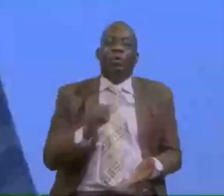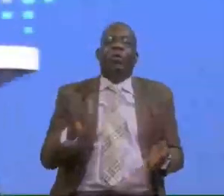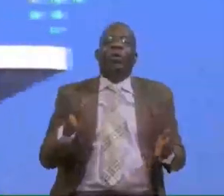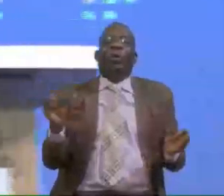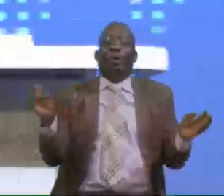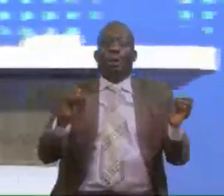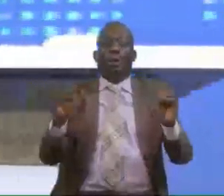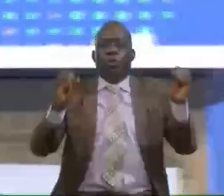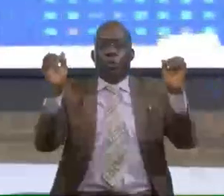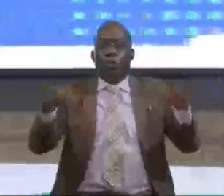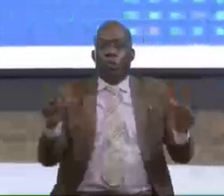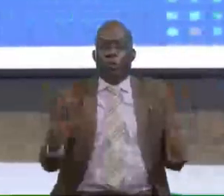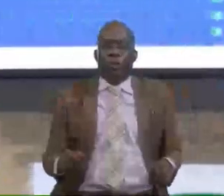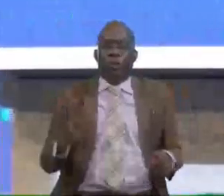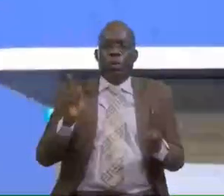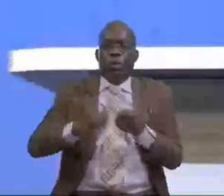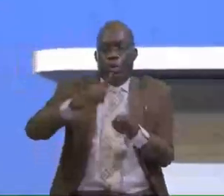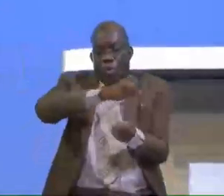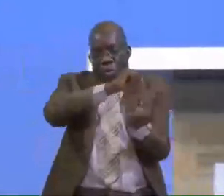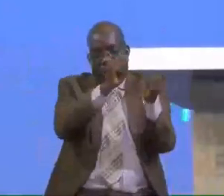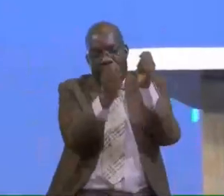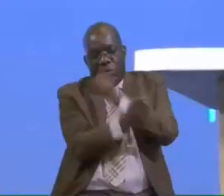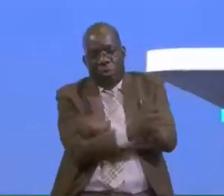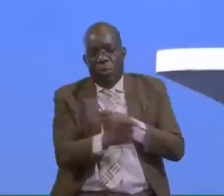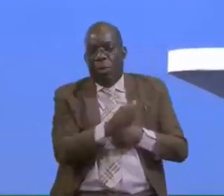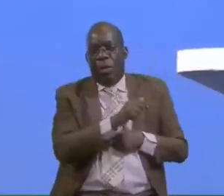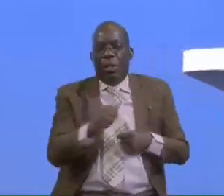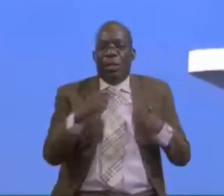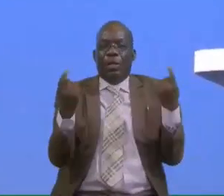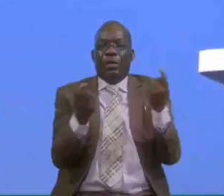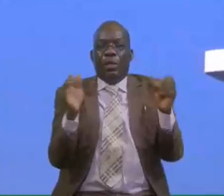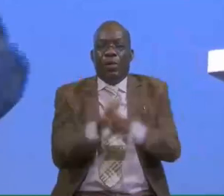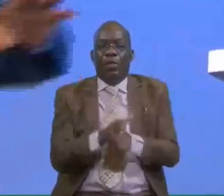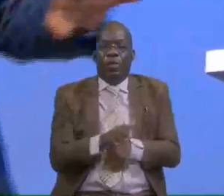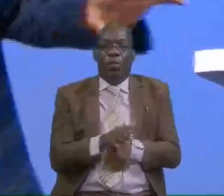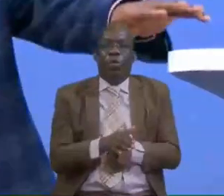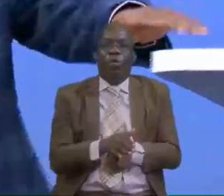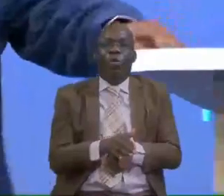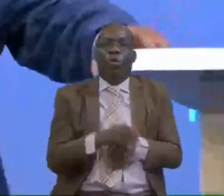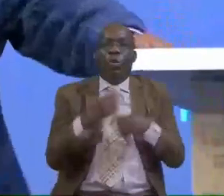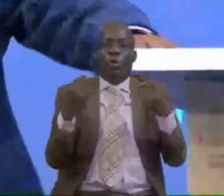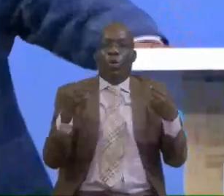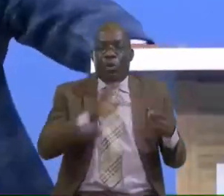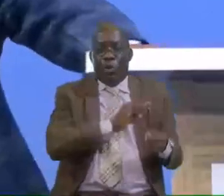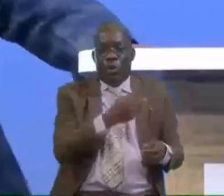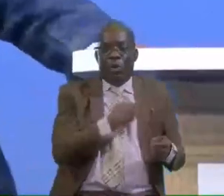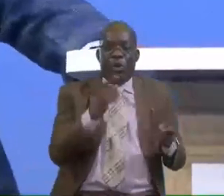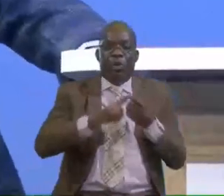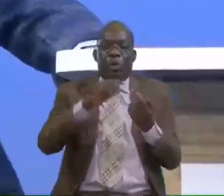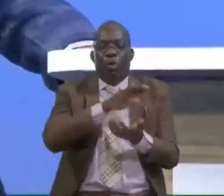Pour transformer l'âme pécheresse, pour être une âme